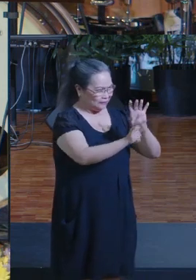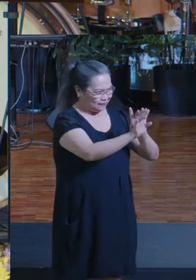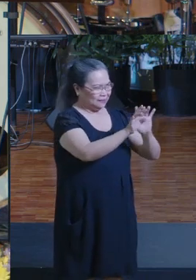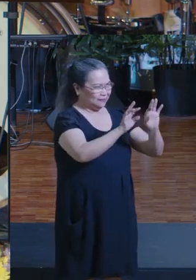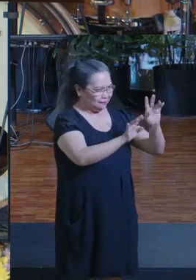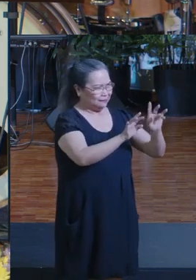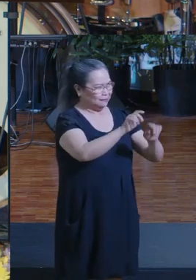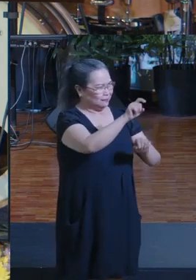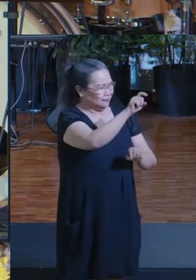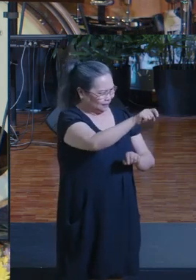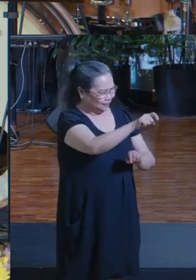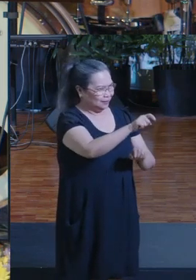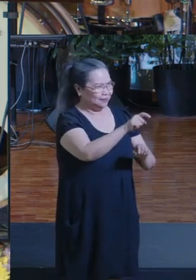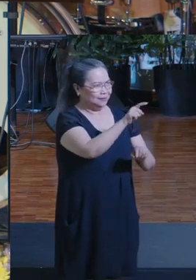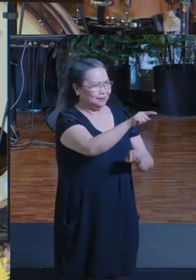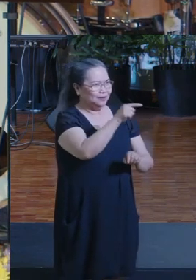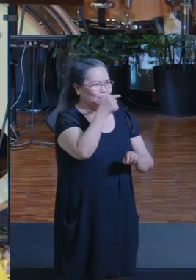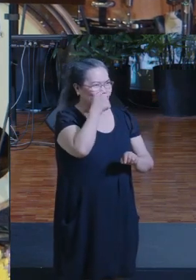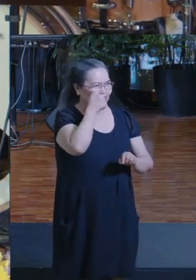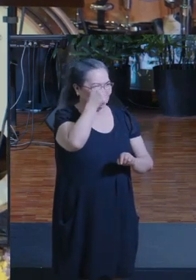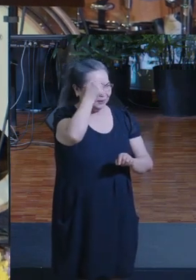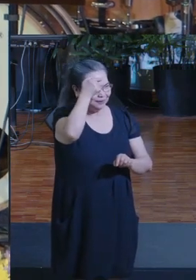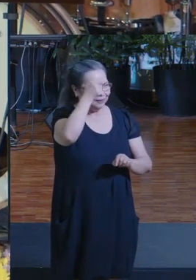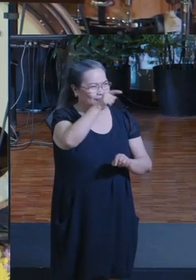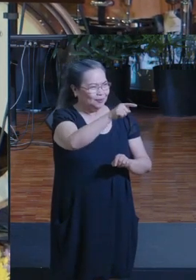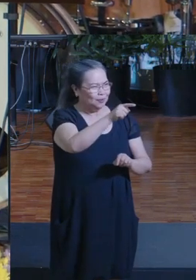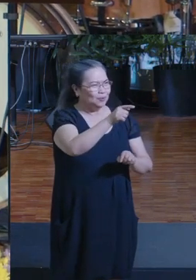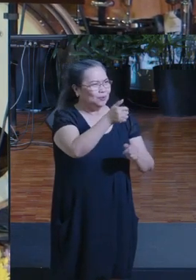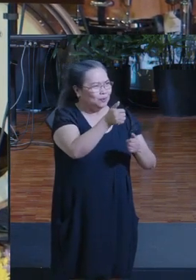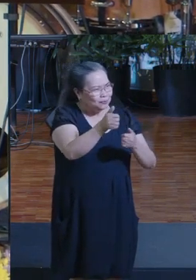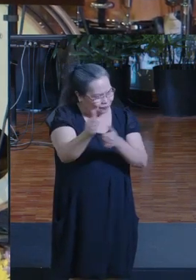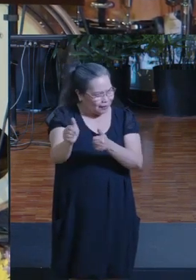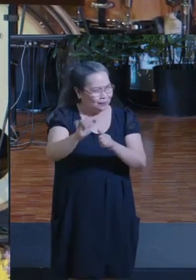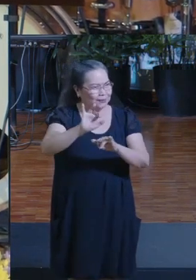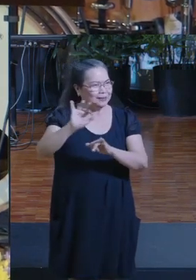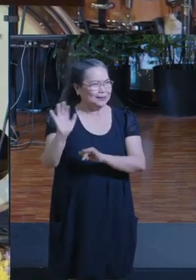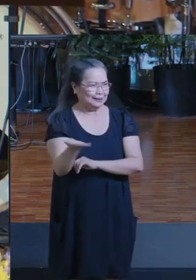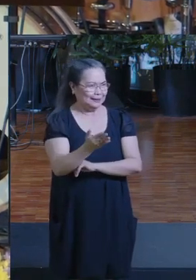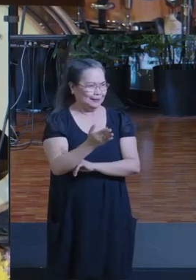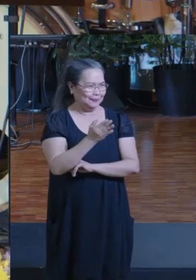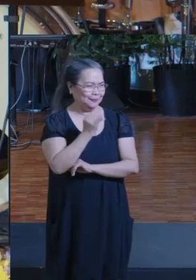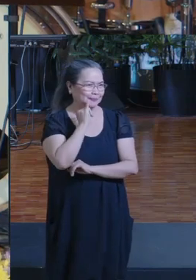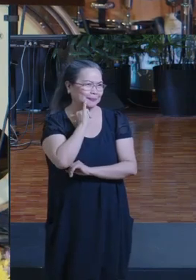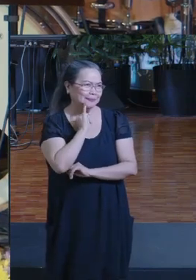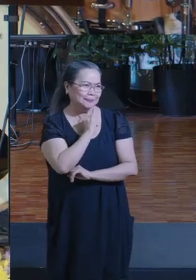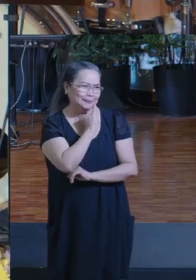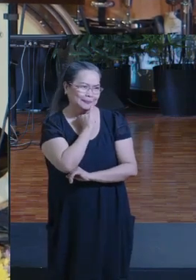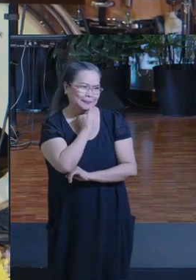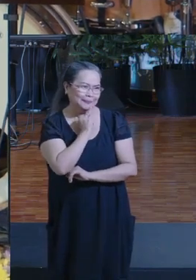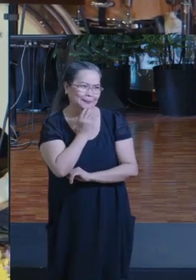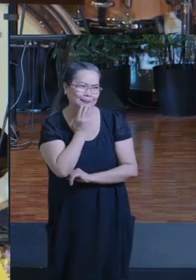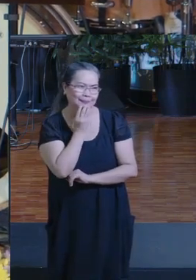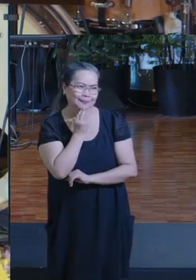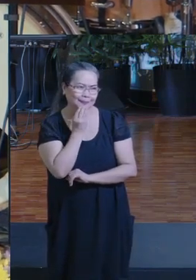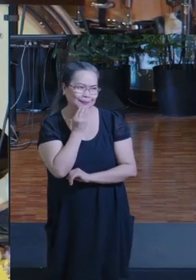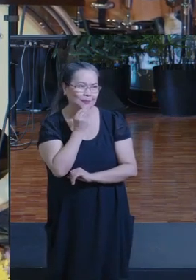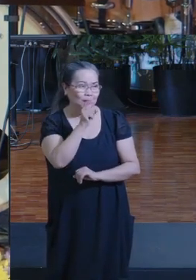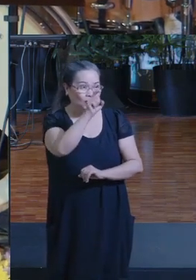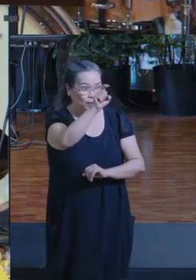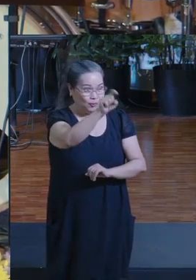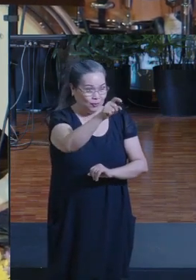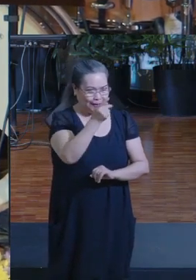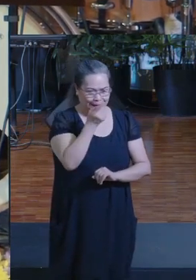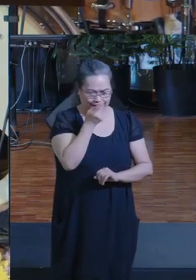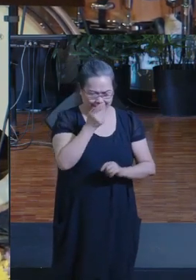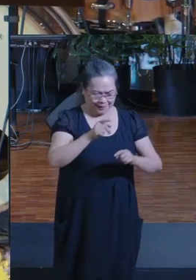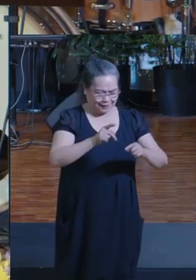nagsasabing kailangan din ng mga Hentil na maging mga Hudyo sa pamamagitan ng circumcision o pagsunod